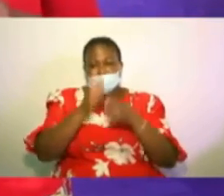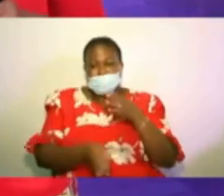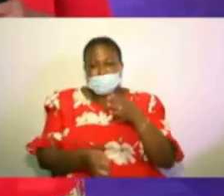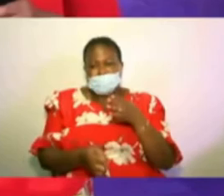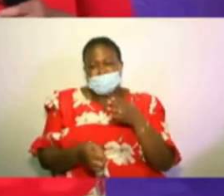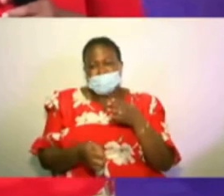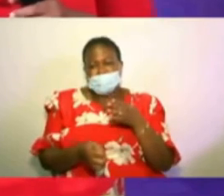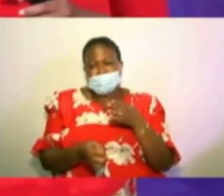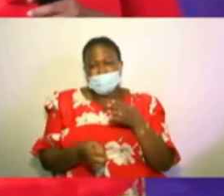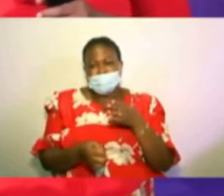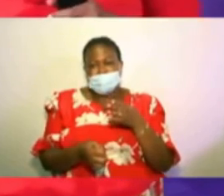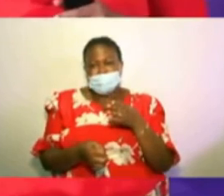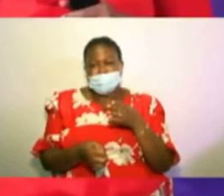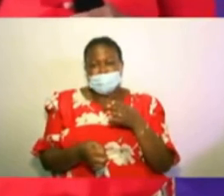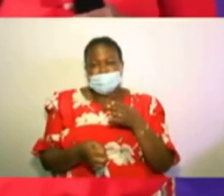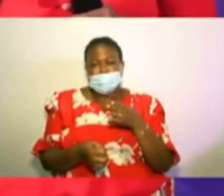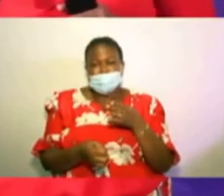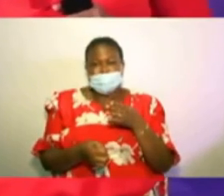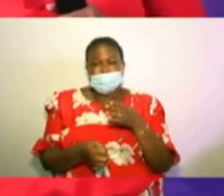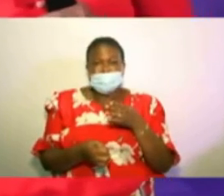conclure.